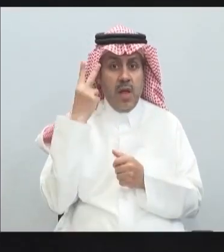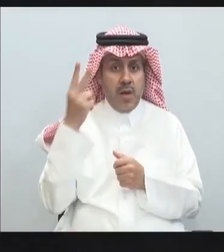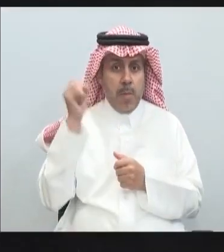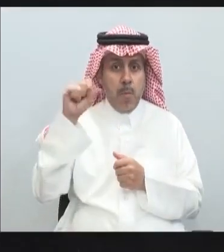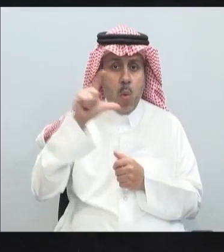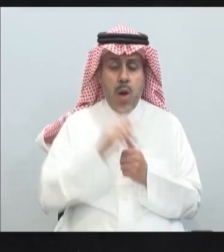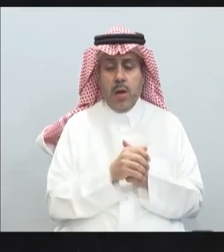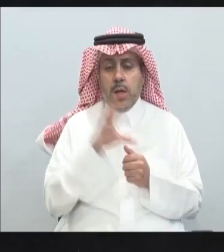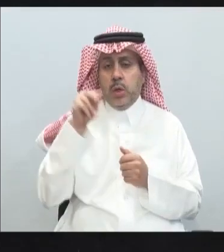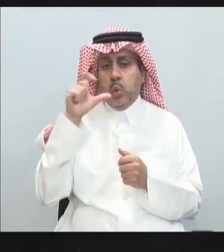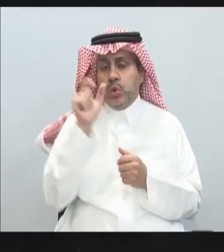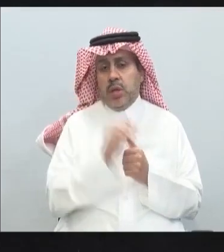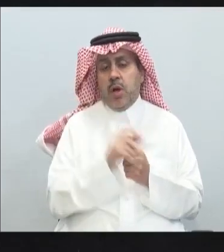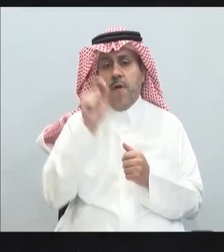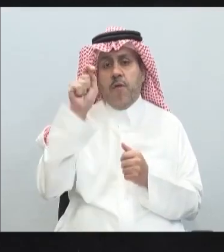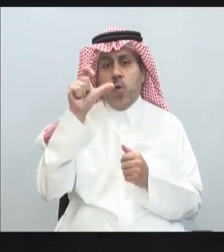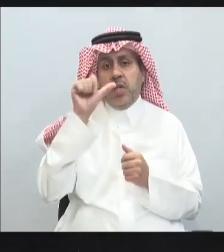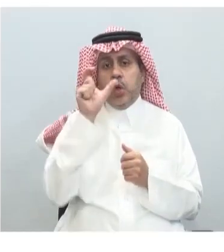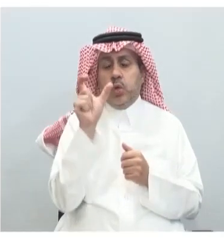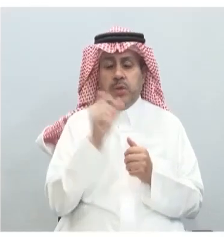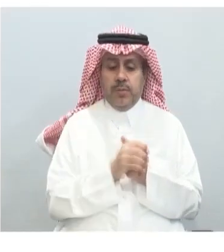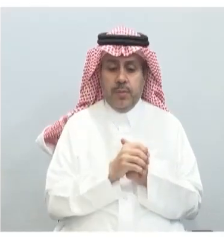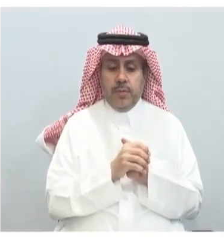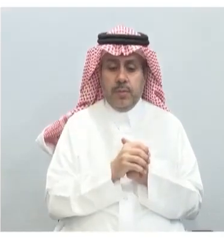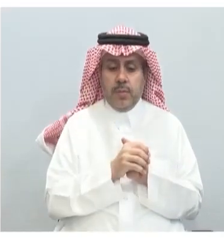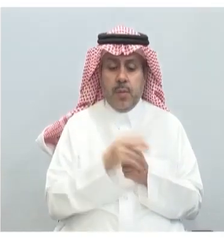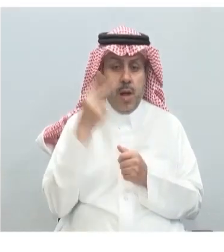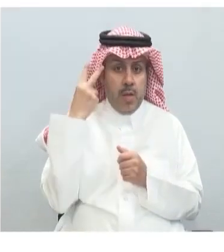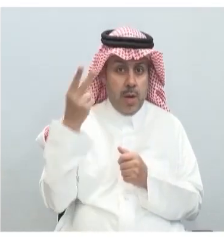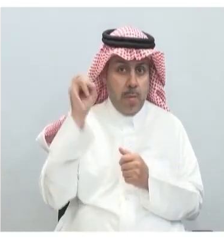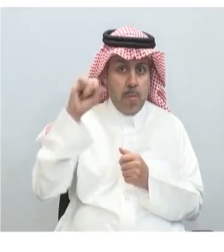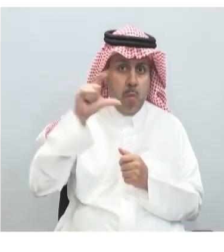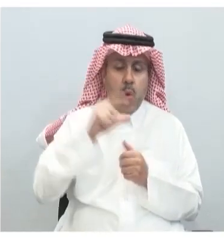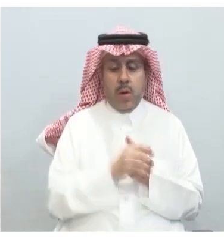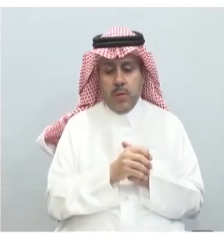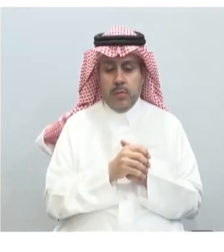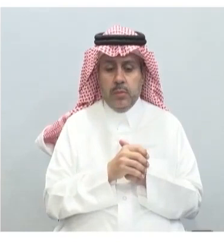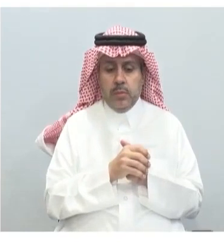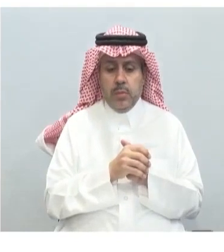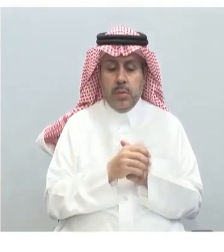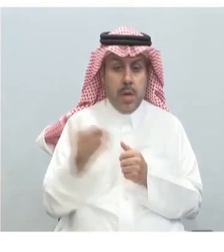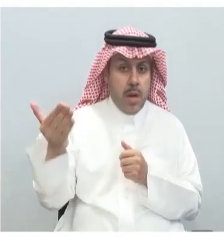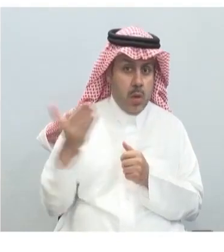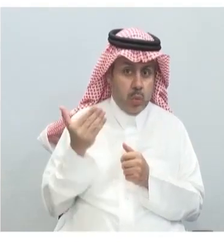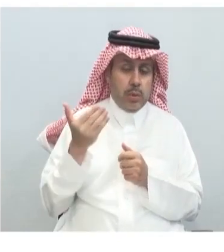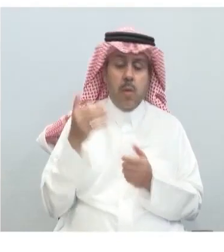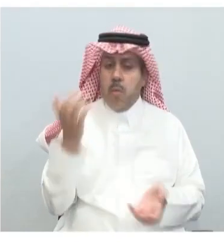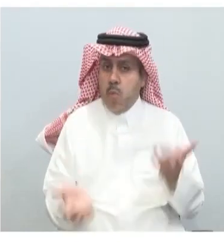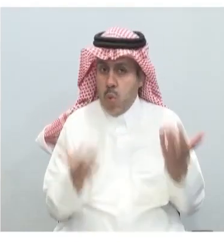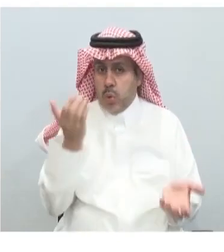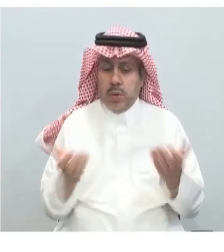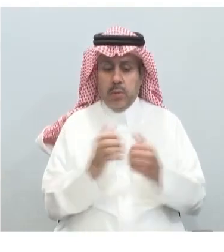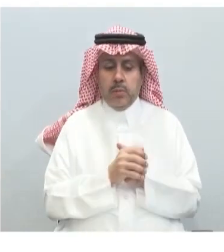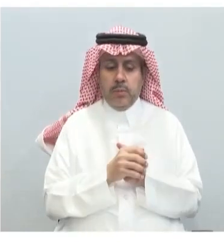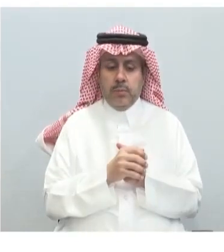فلوريد الهيدروجين اذا سنحتاج الى 2 مول من فلوريد الهيدروجين اذا سنعود لمعادله التي فيها فلوريد